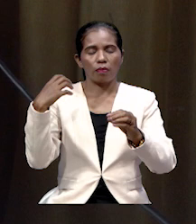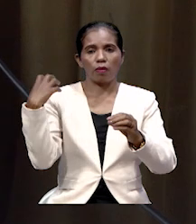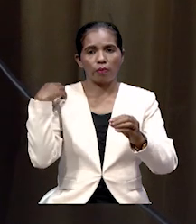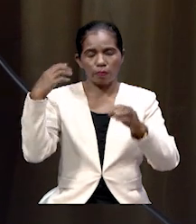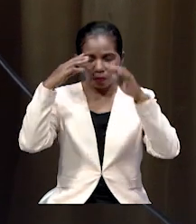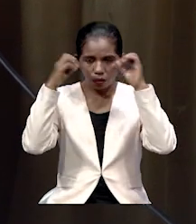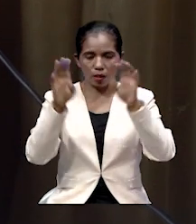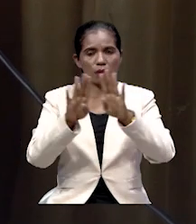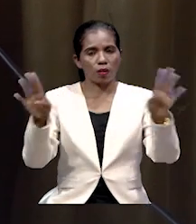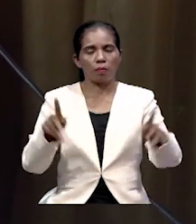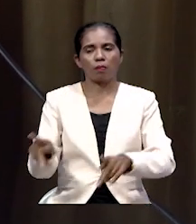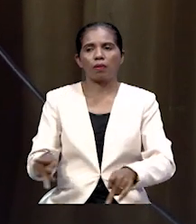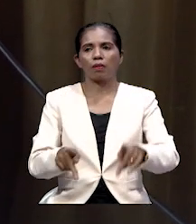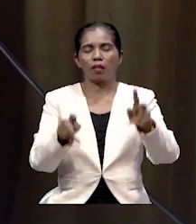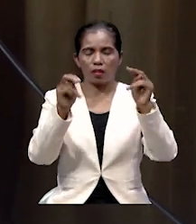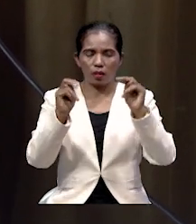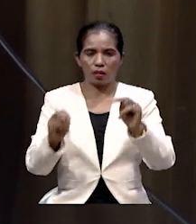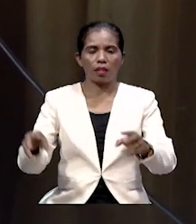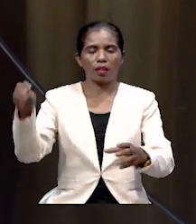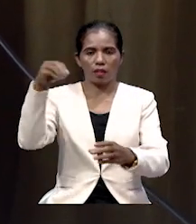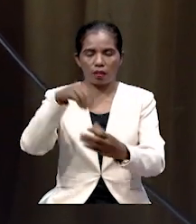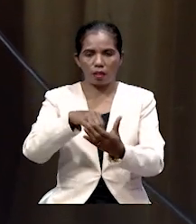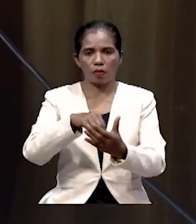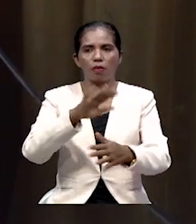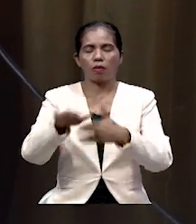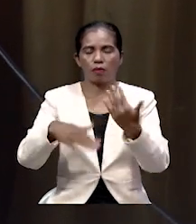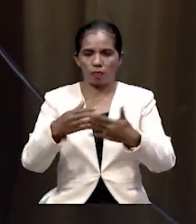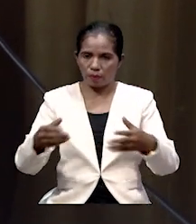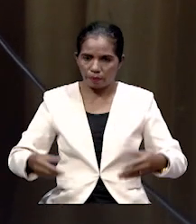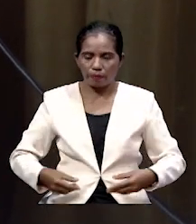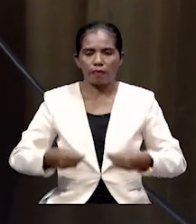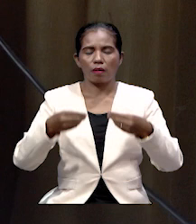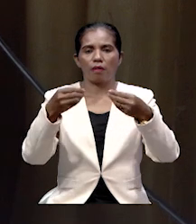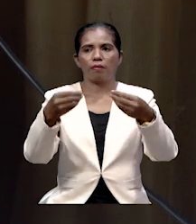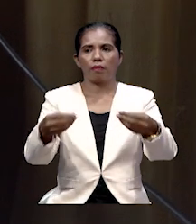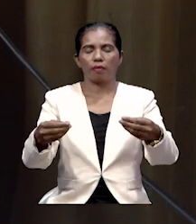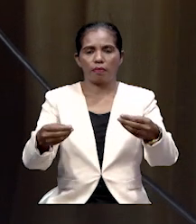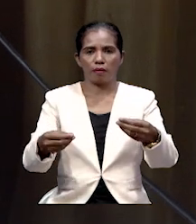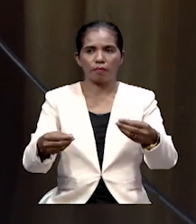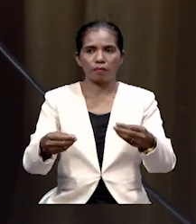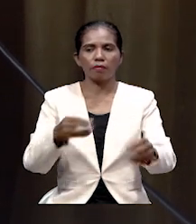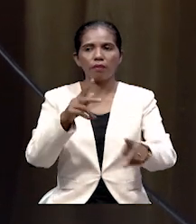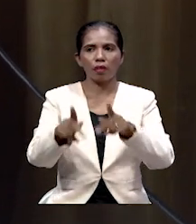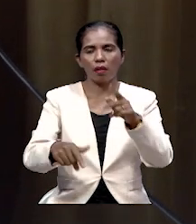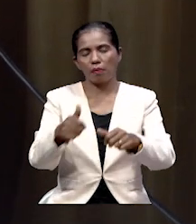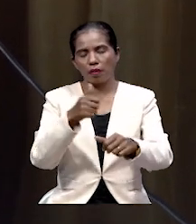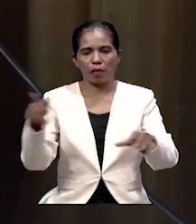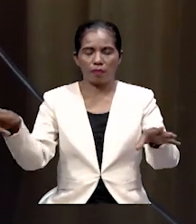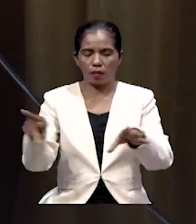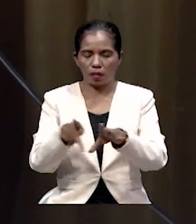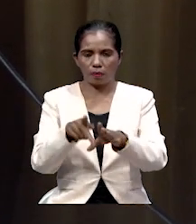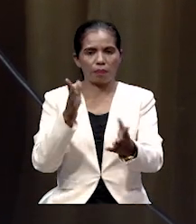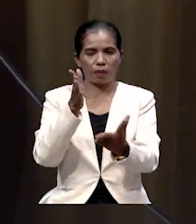katak tenki akomoda buat sira ne benene bele fo tam bantajem par ema seluk ne participasaun tama